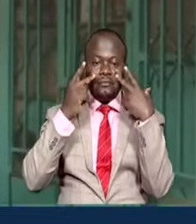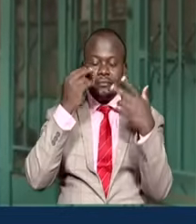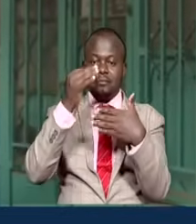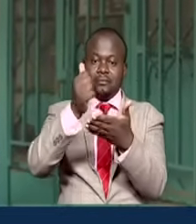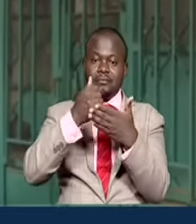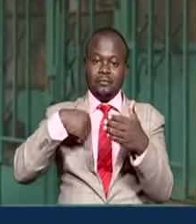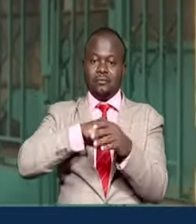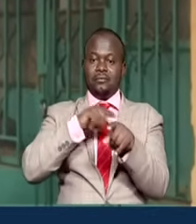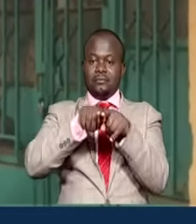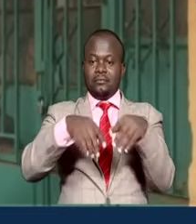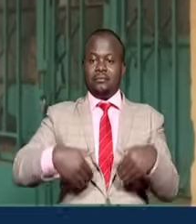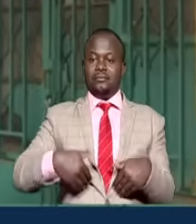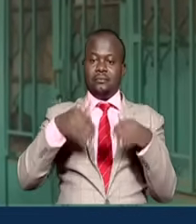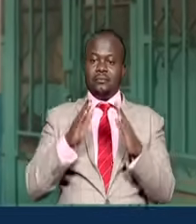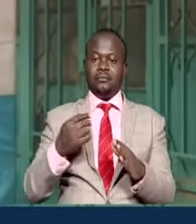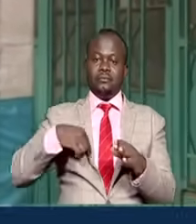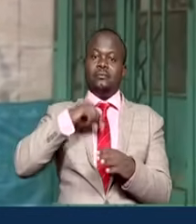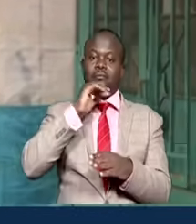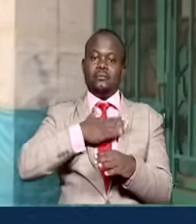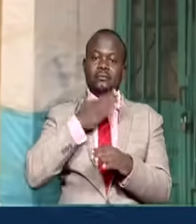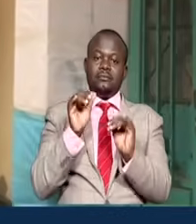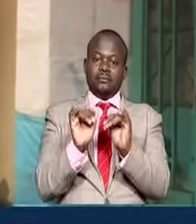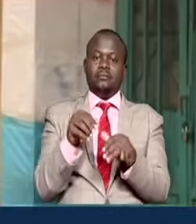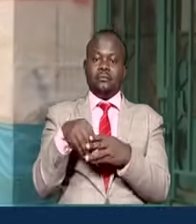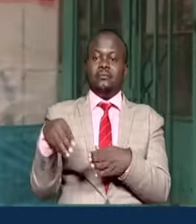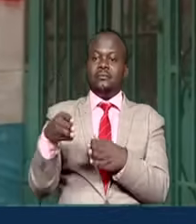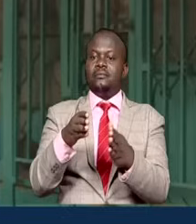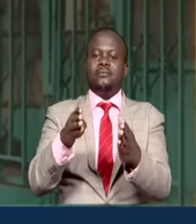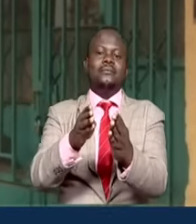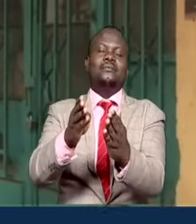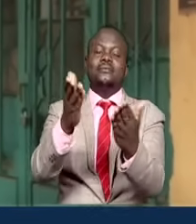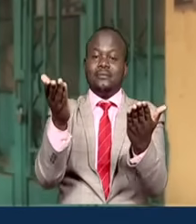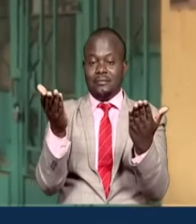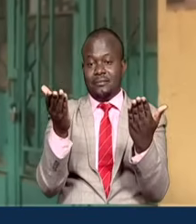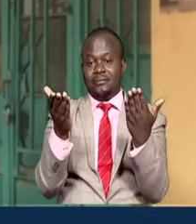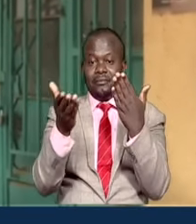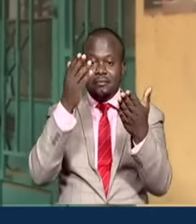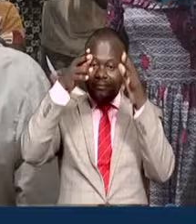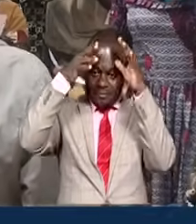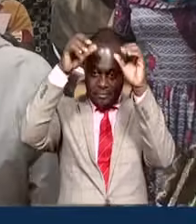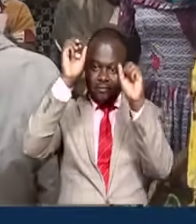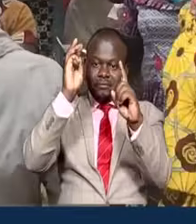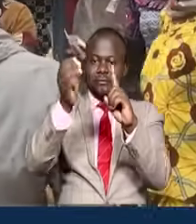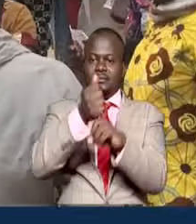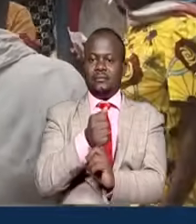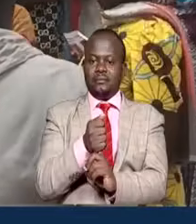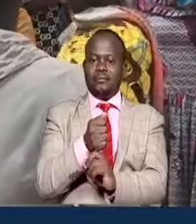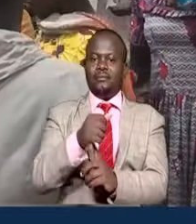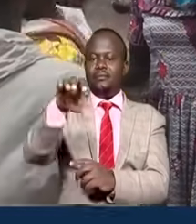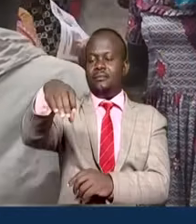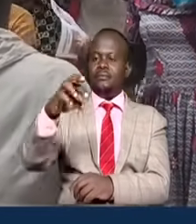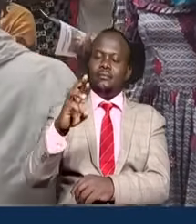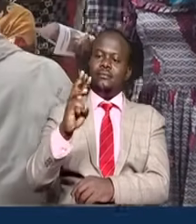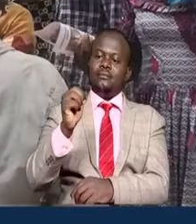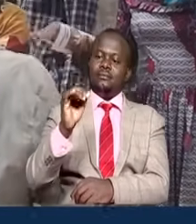yadufasha natwe urubyiruko. Ntabwo natwe twishimiye kuguma muri iyi mihanda, we na perezida bazabigeraho. Iyi site ya Rwimiyaga ni